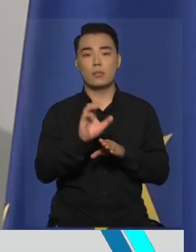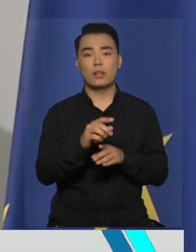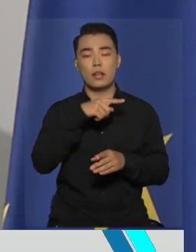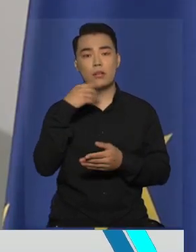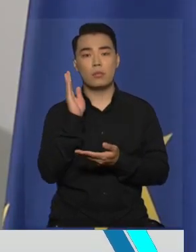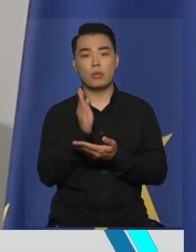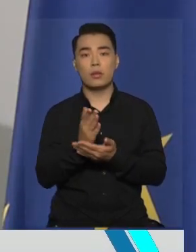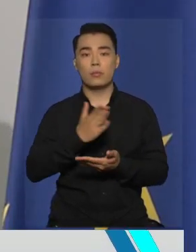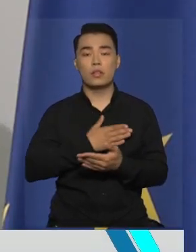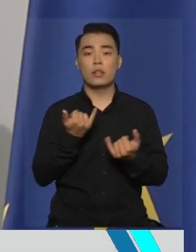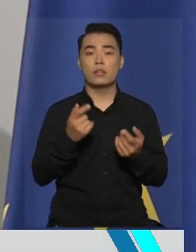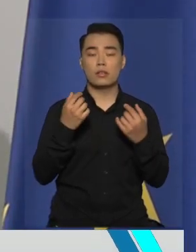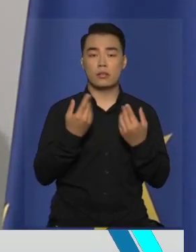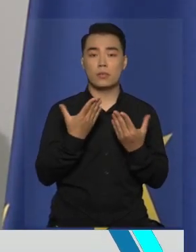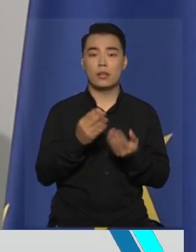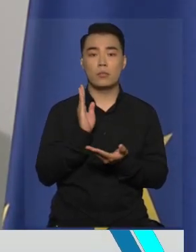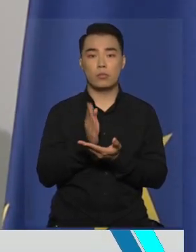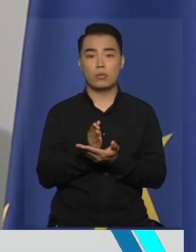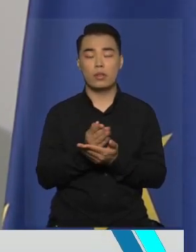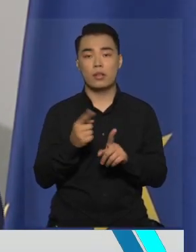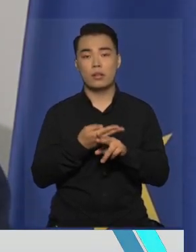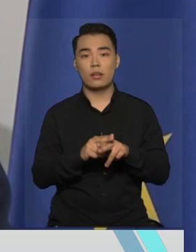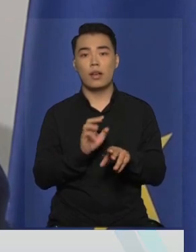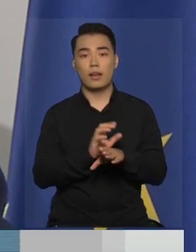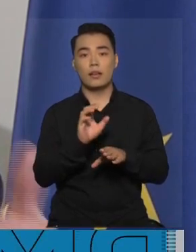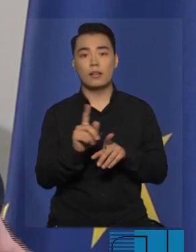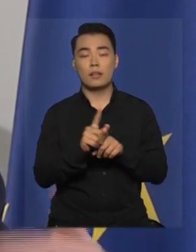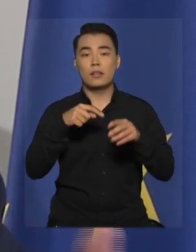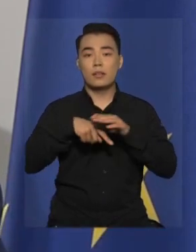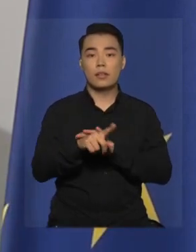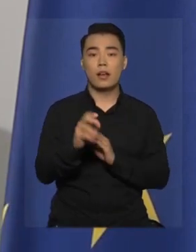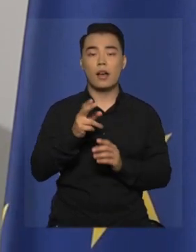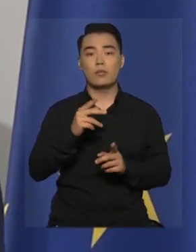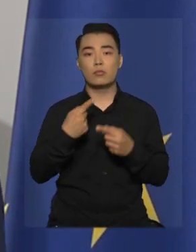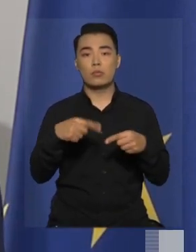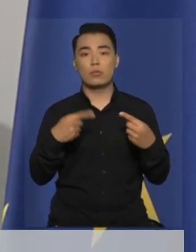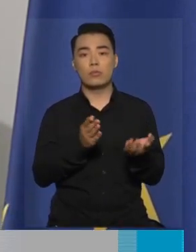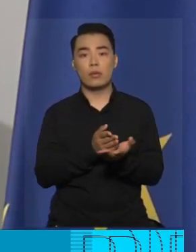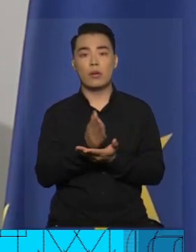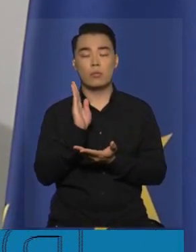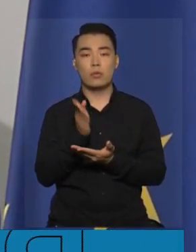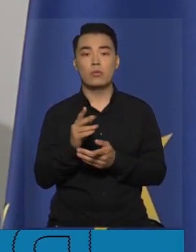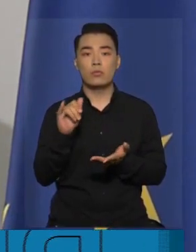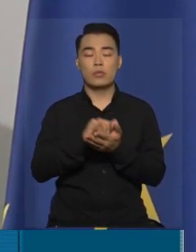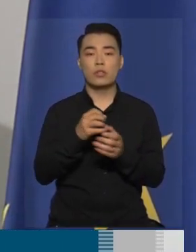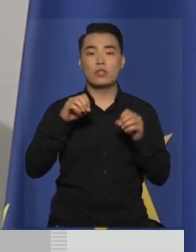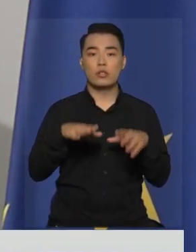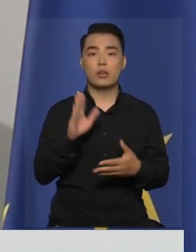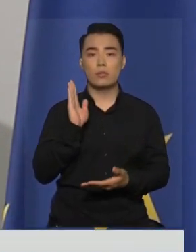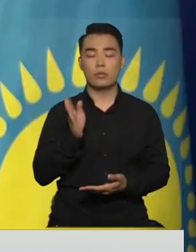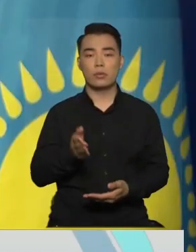мы и здесь. Мы намерены обсудить этот вопрос как с представителями правительства, так и с бизнесом и обозначить пути решения.